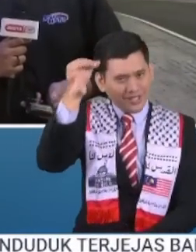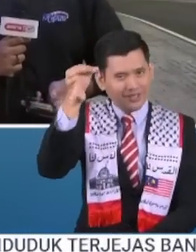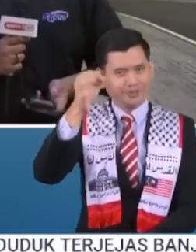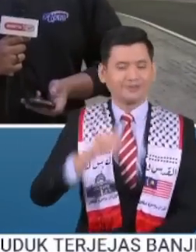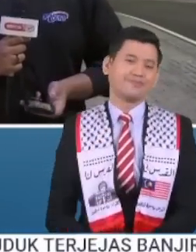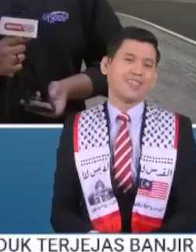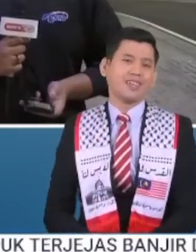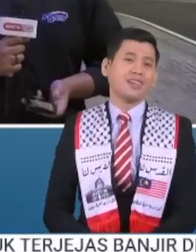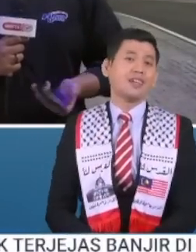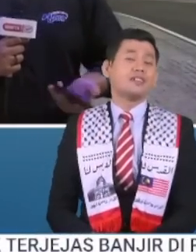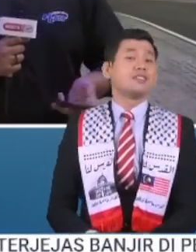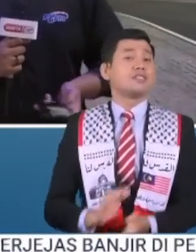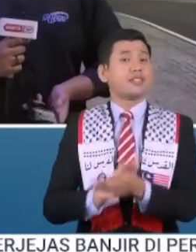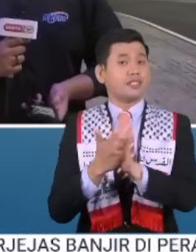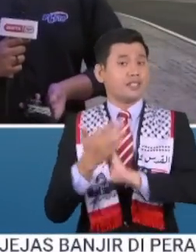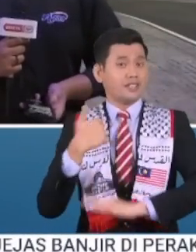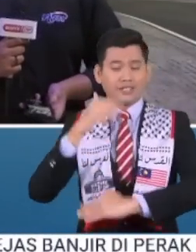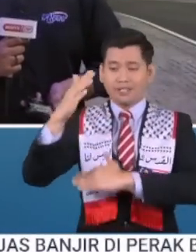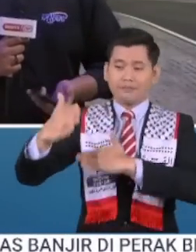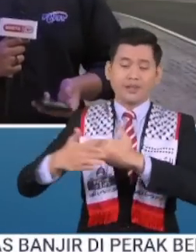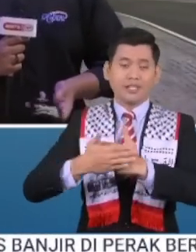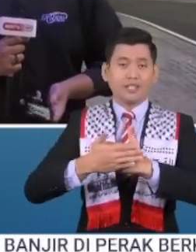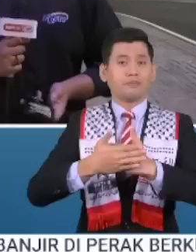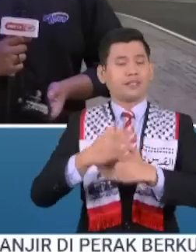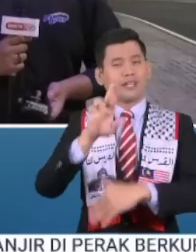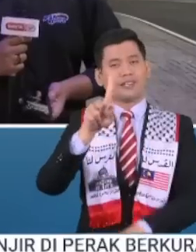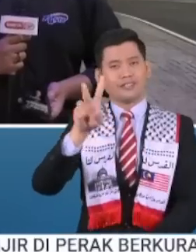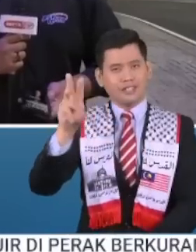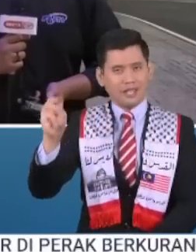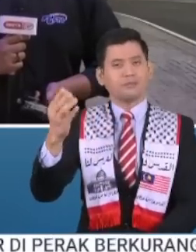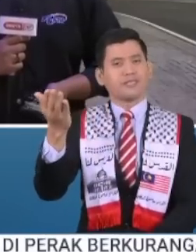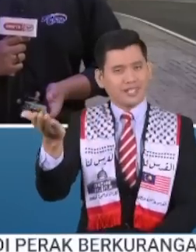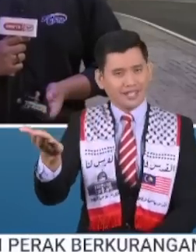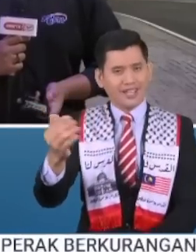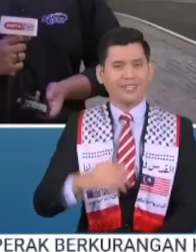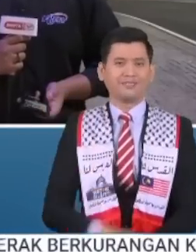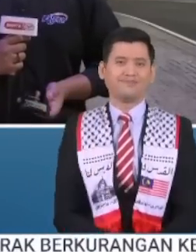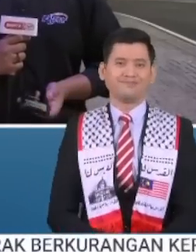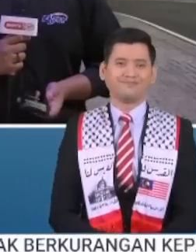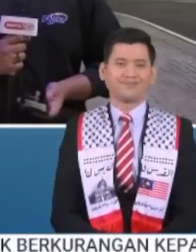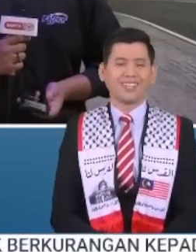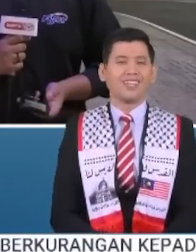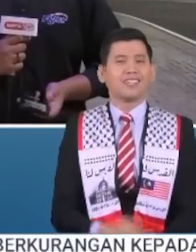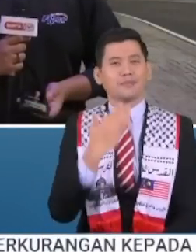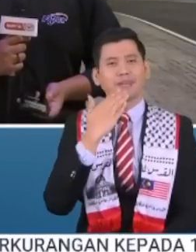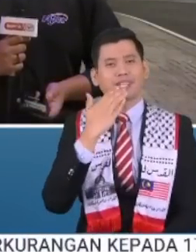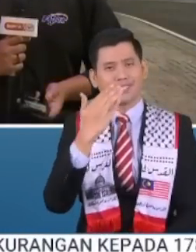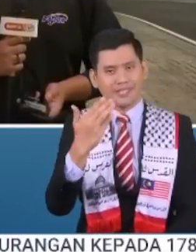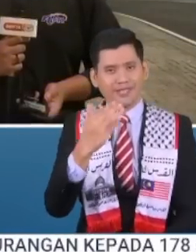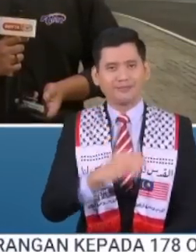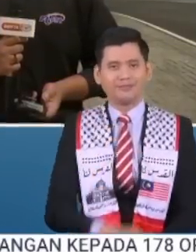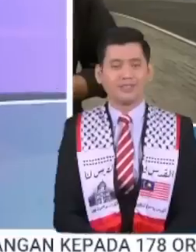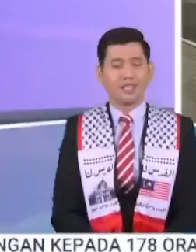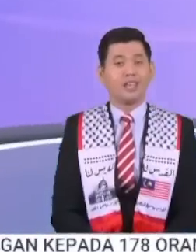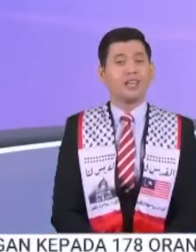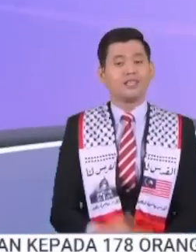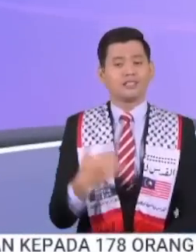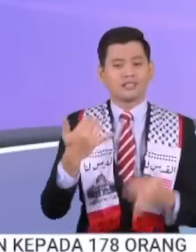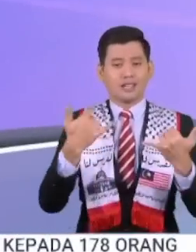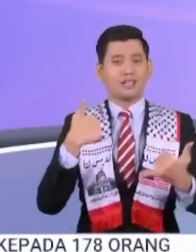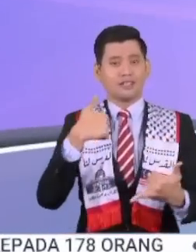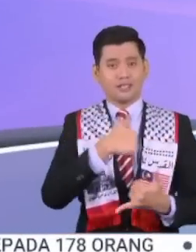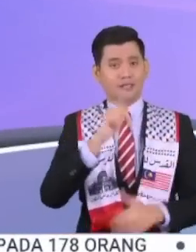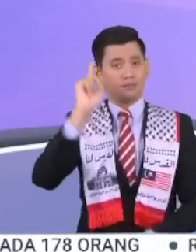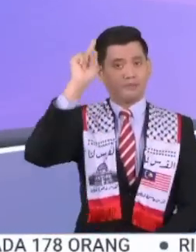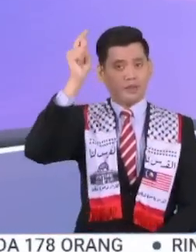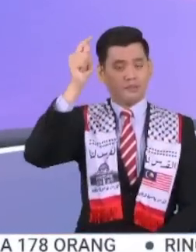semasa. Jadi kita kembali ke studio bersama Otto. Silakan. Terima kasih Amirul di lokasi. Kita teruskan dengan